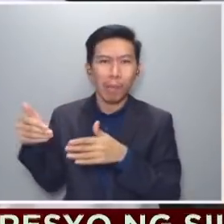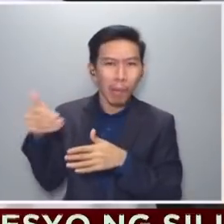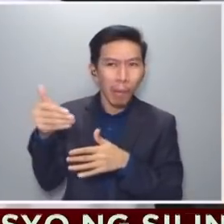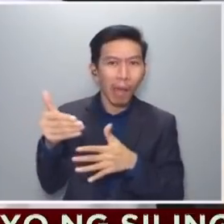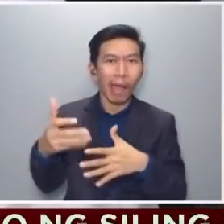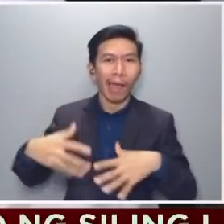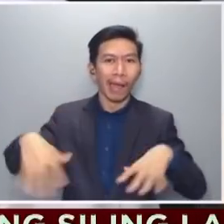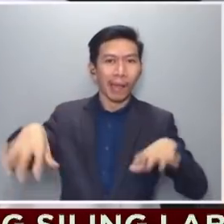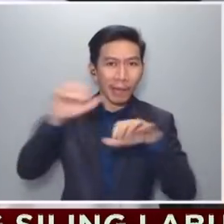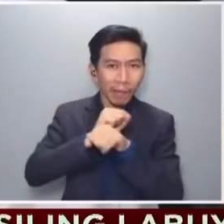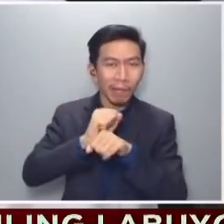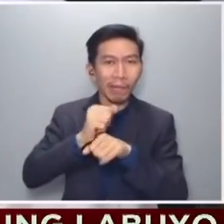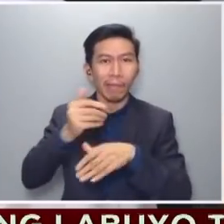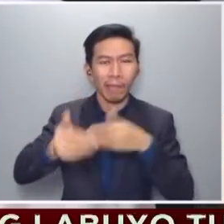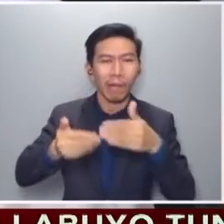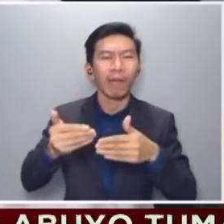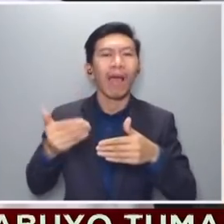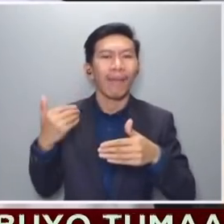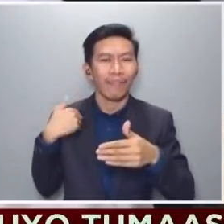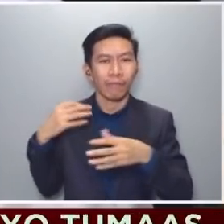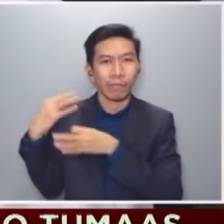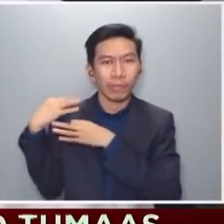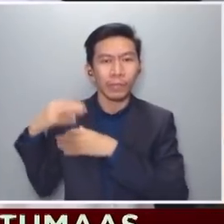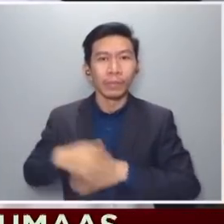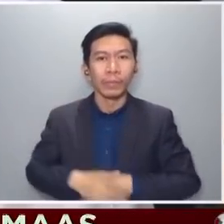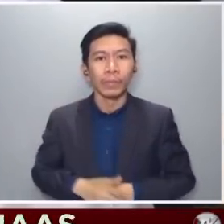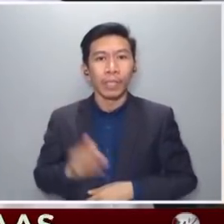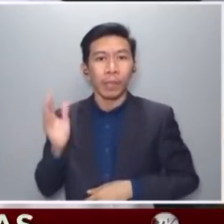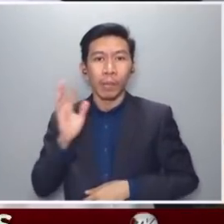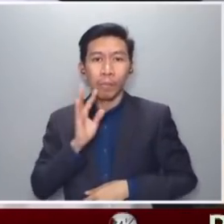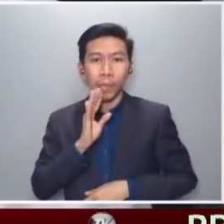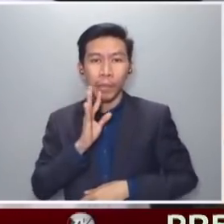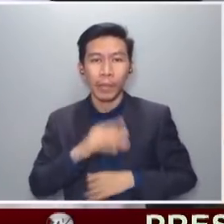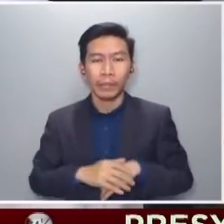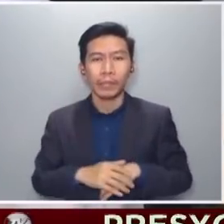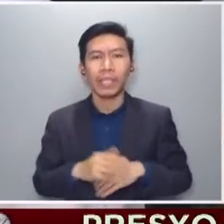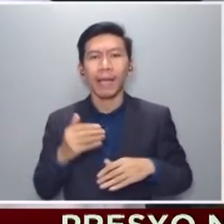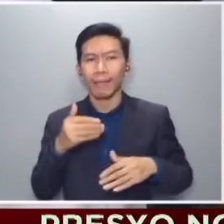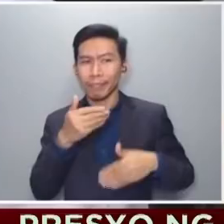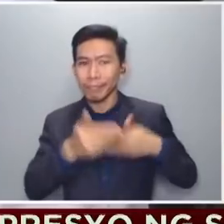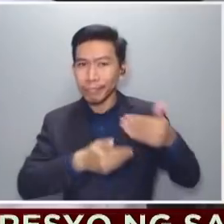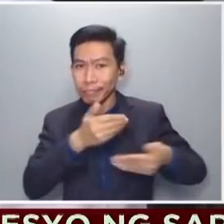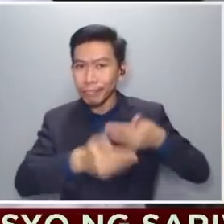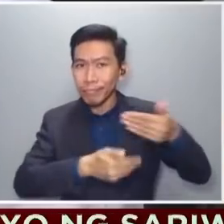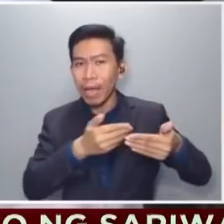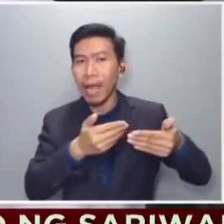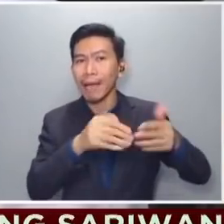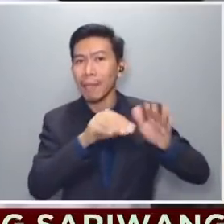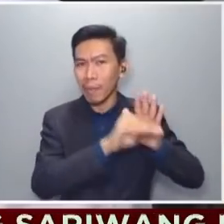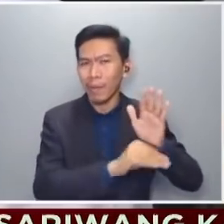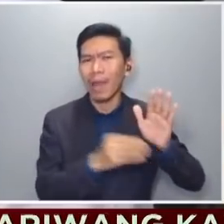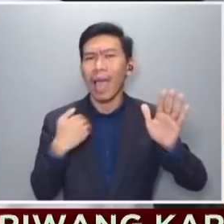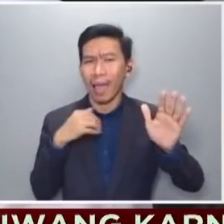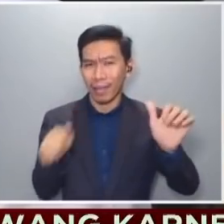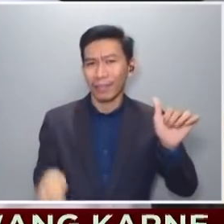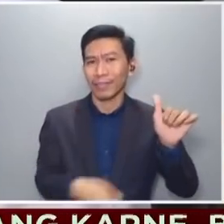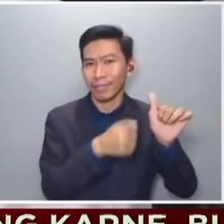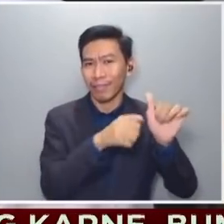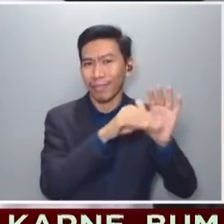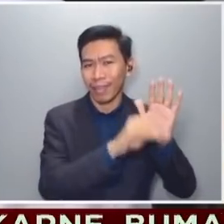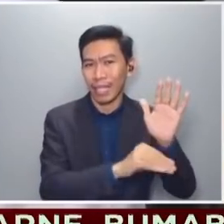established procedures na dapat sundin ng isang nag-ooperate ng ganitong klaseng operasyon, di ba? So